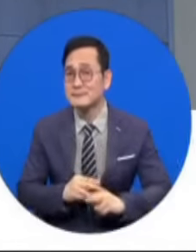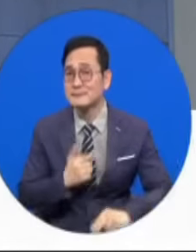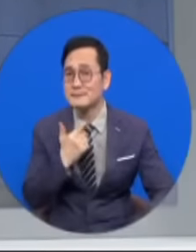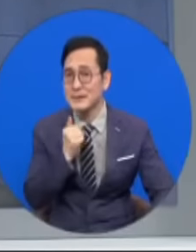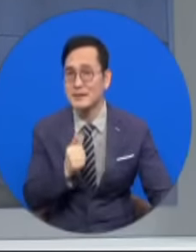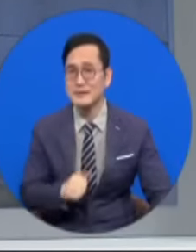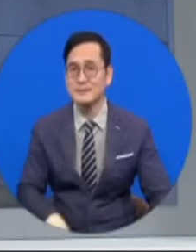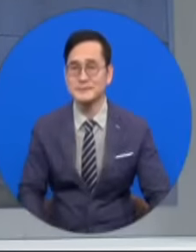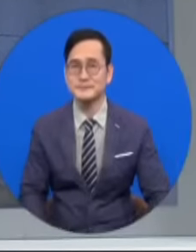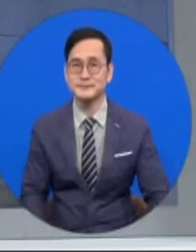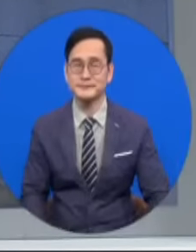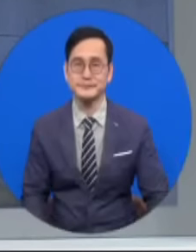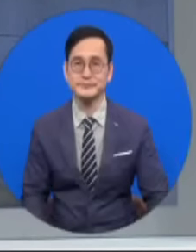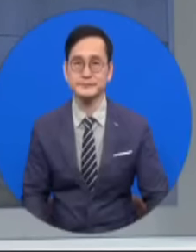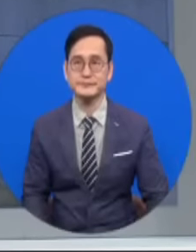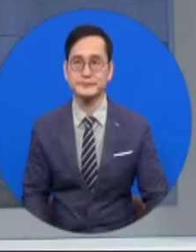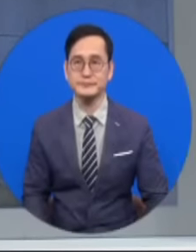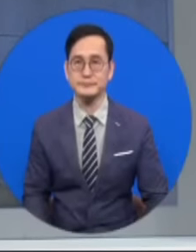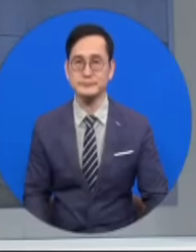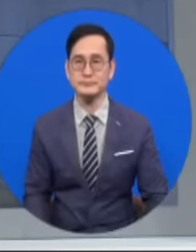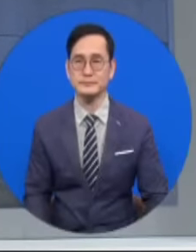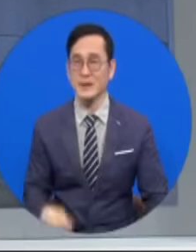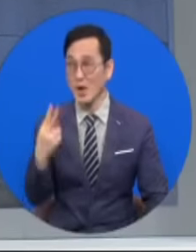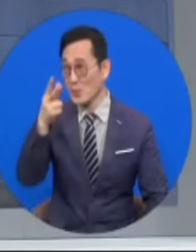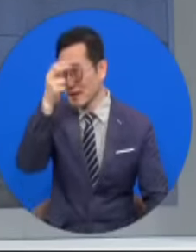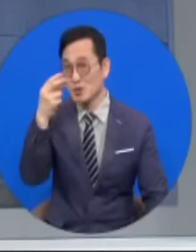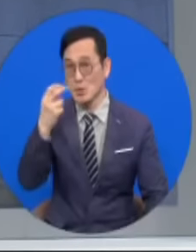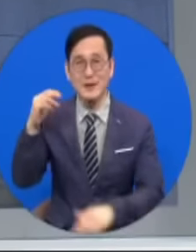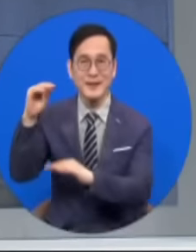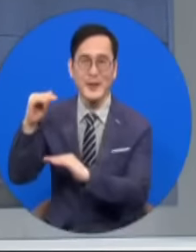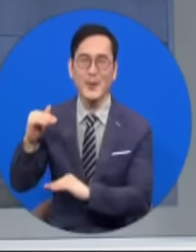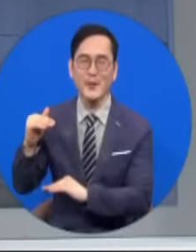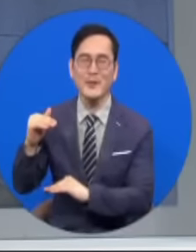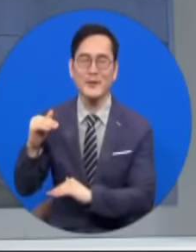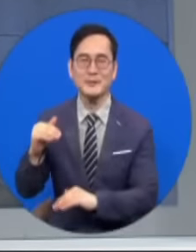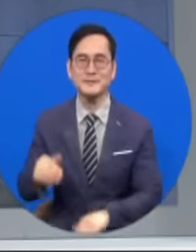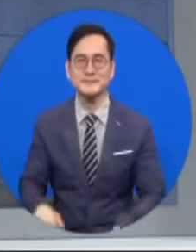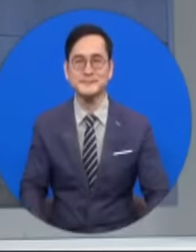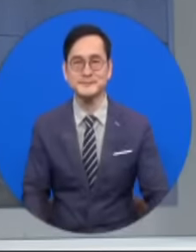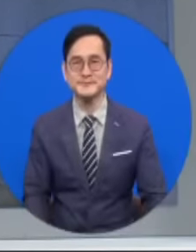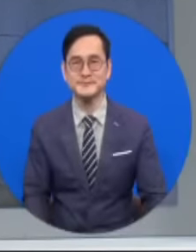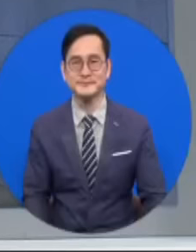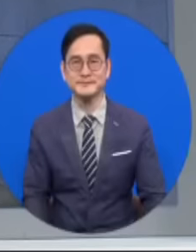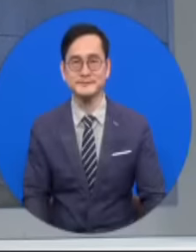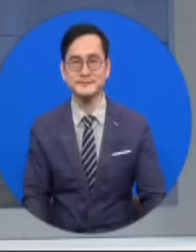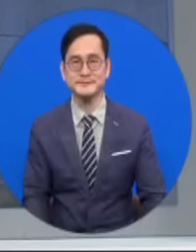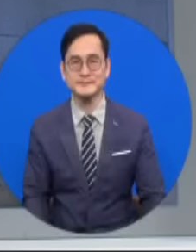과정 중에 전해진 어 내용에 불과하다는 말씀 드릴 수밖에 없을 것